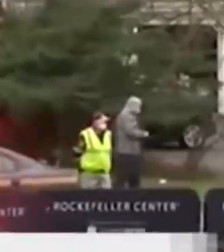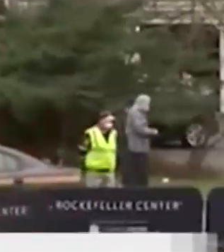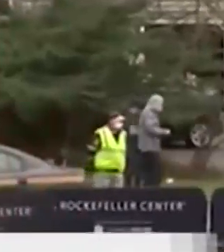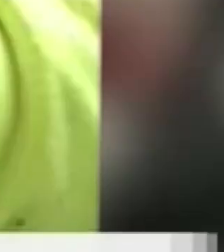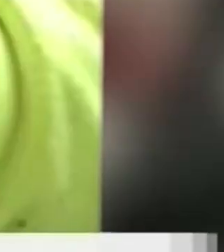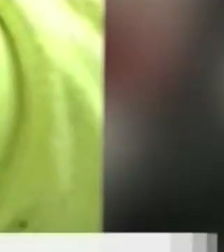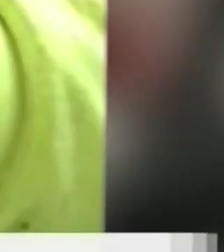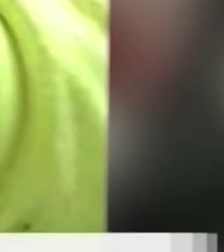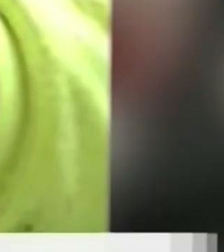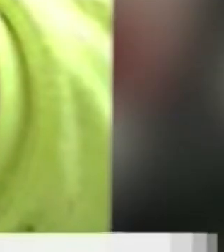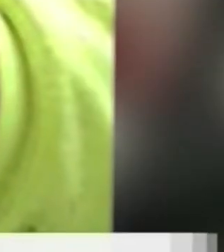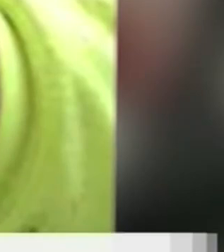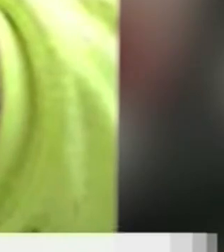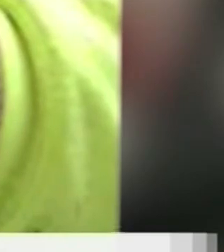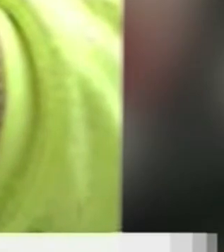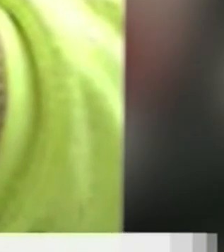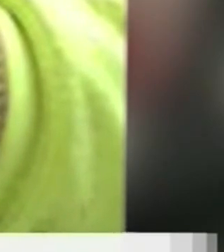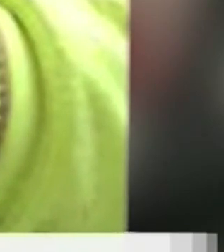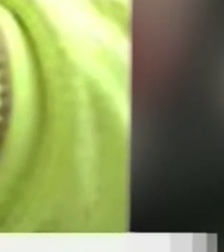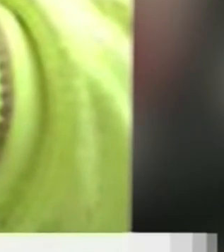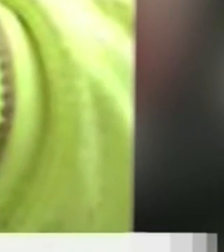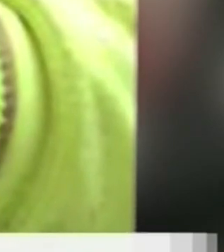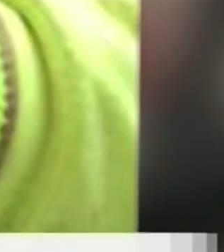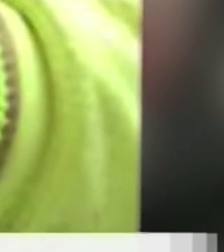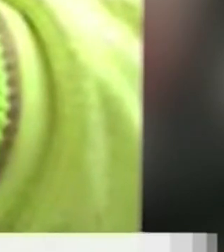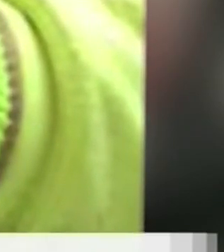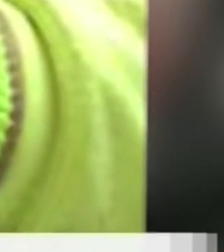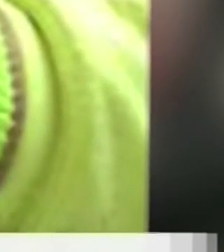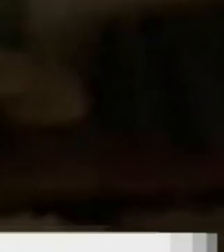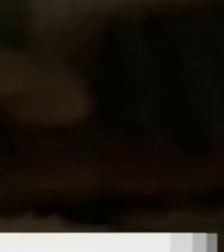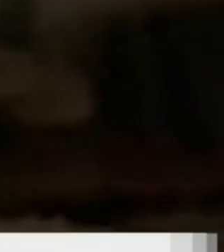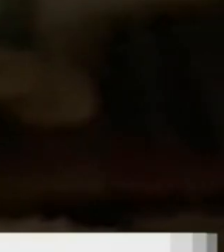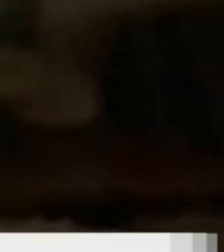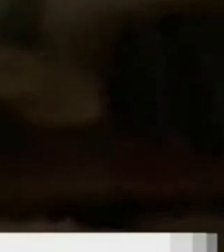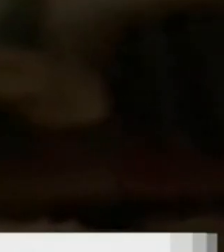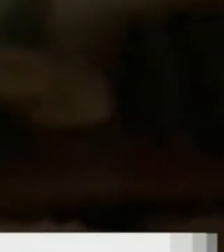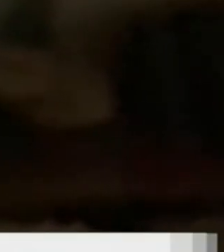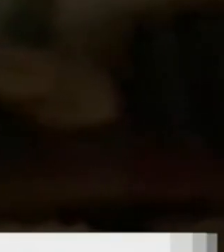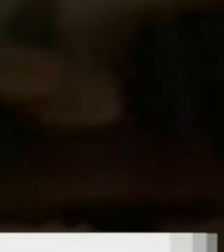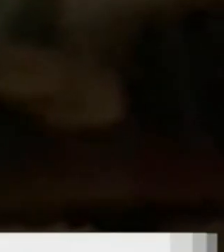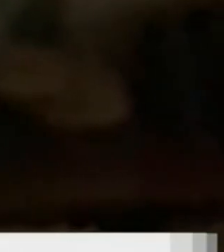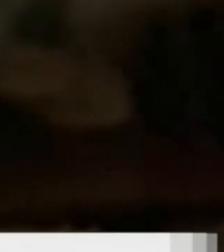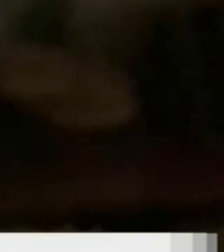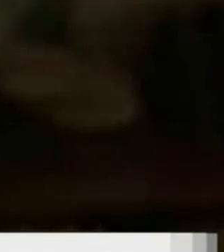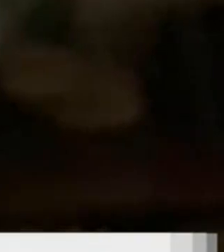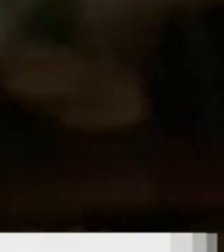Отсеченото коледно дърво за Нью-Йорк се оказа дом на малка кукумявка. За съдбата на птицата разказваме след